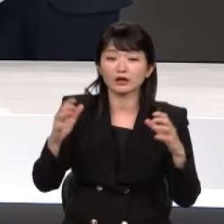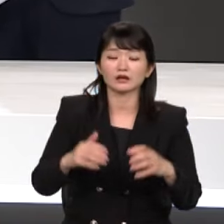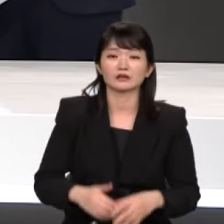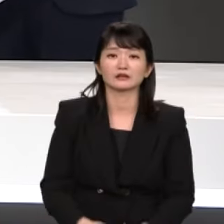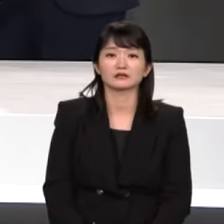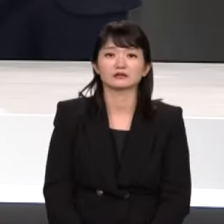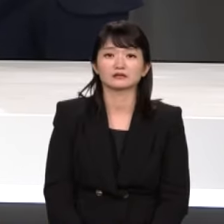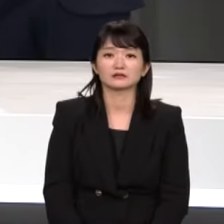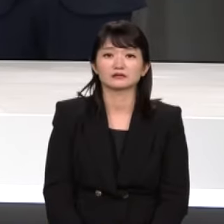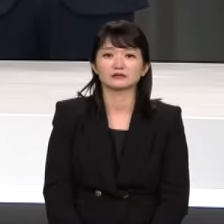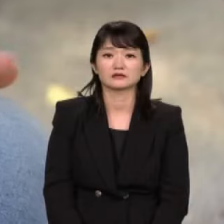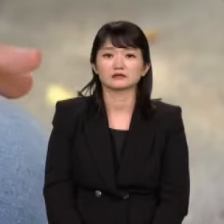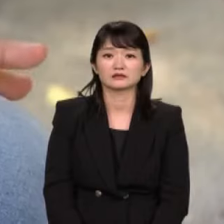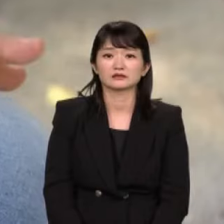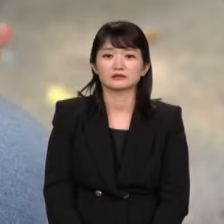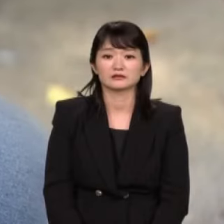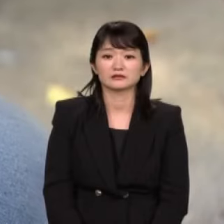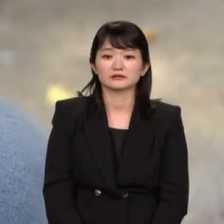우원석 기자입니다.